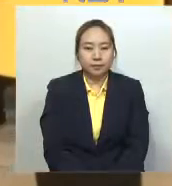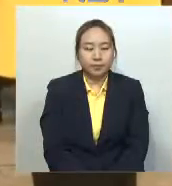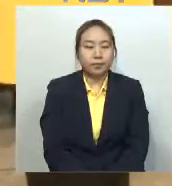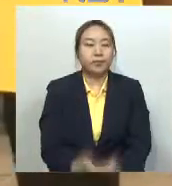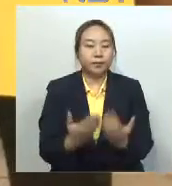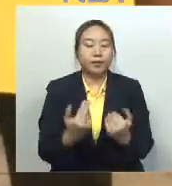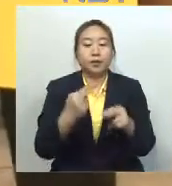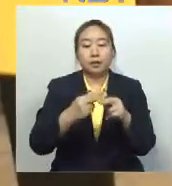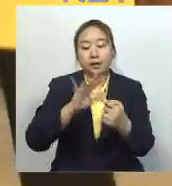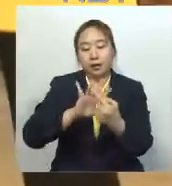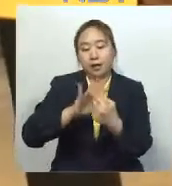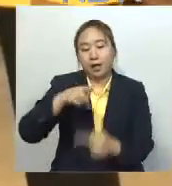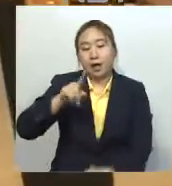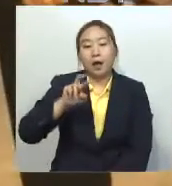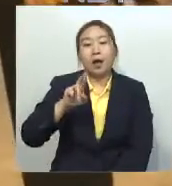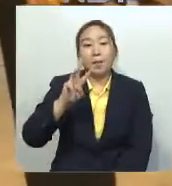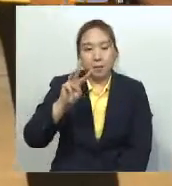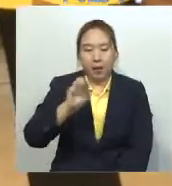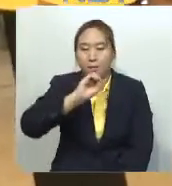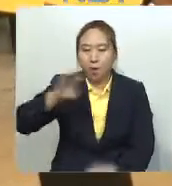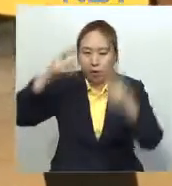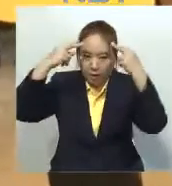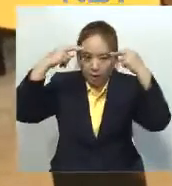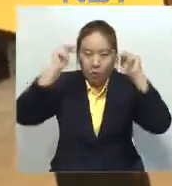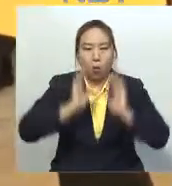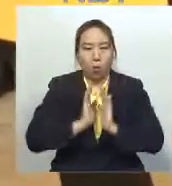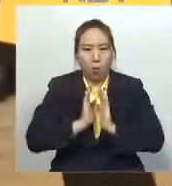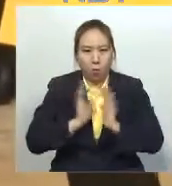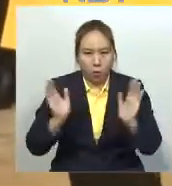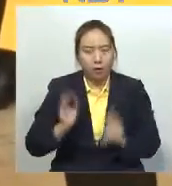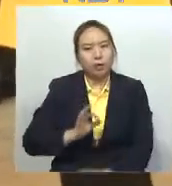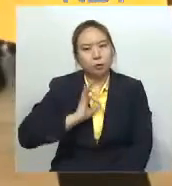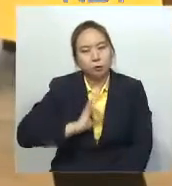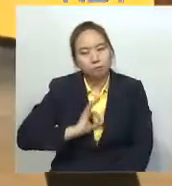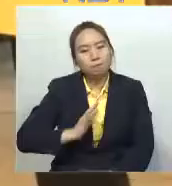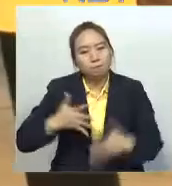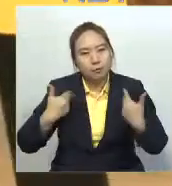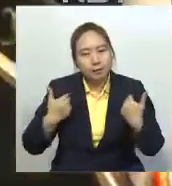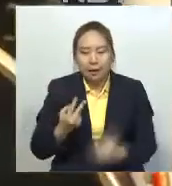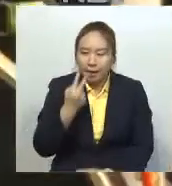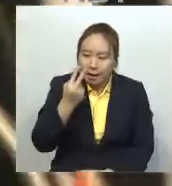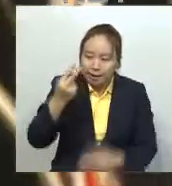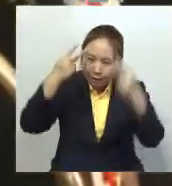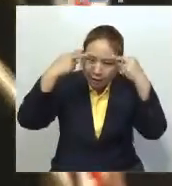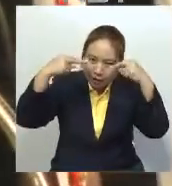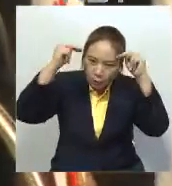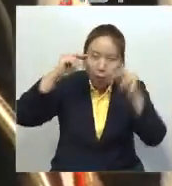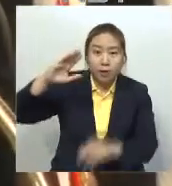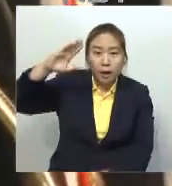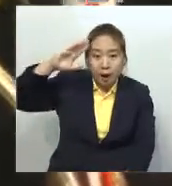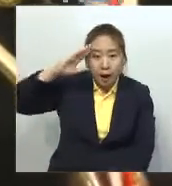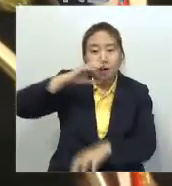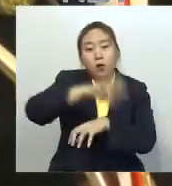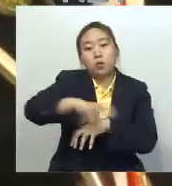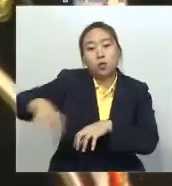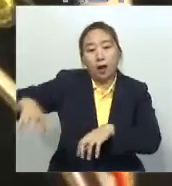ทางด้านของพลเอกเปรมก็กล่าวขอบคุณนายกรัฐมนตรีนะคะและรู้สึกที่มีความยินดีที่เห็นนายกรัฐมนตรีกองทัพและหน่วย